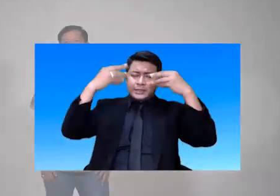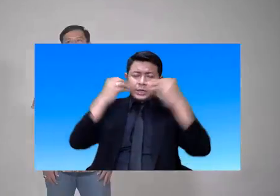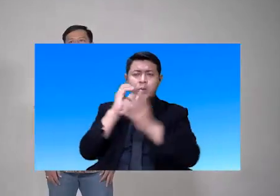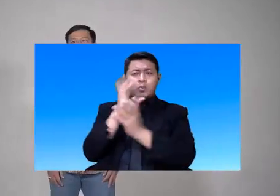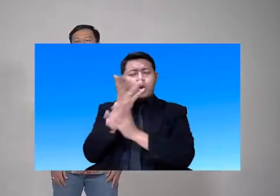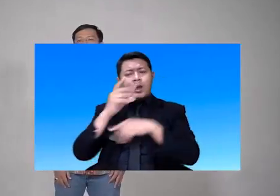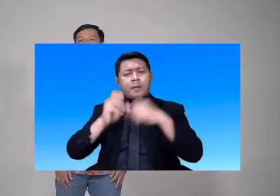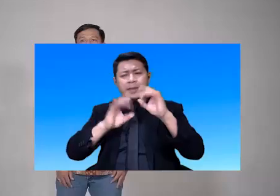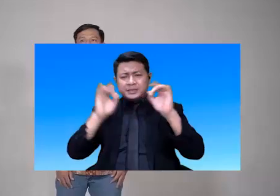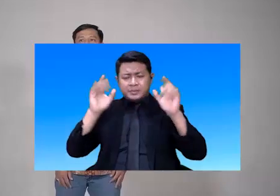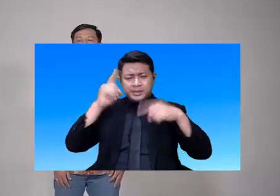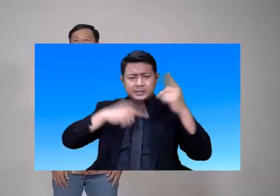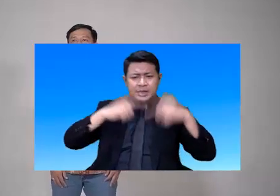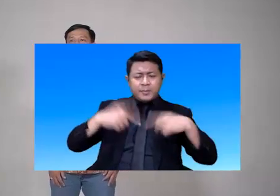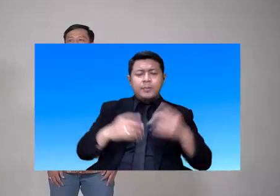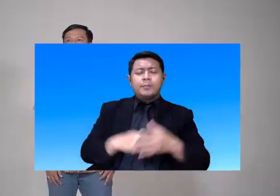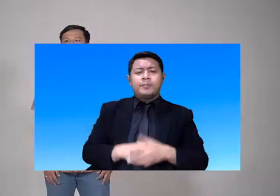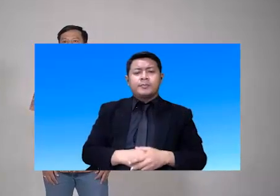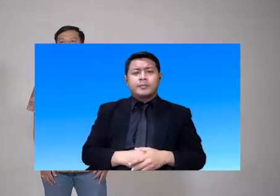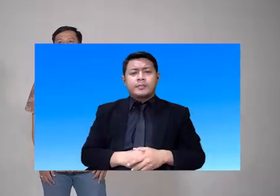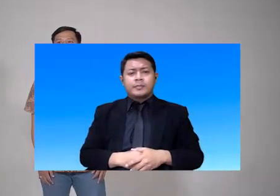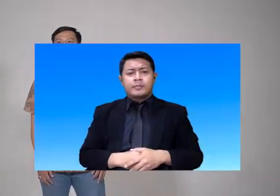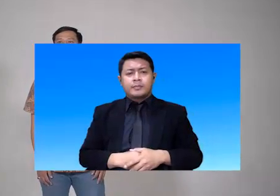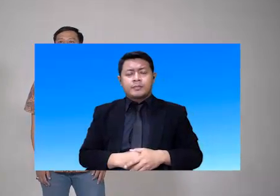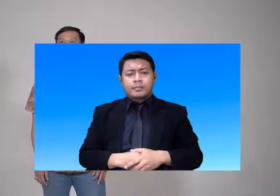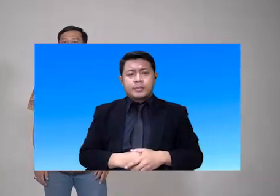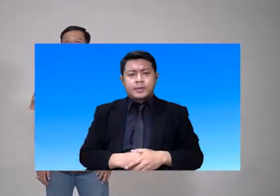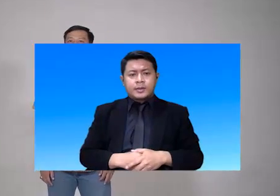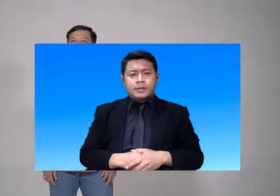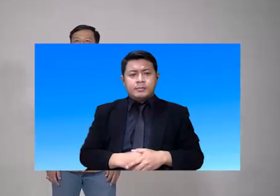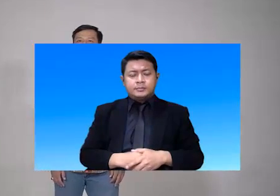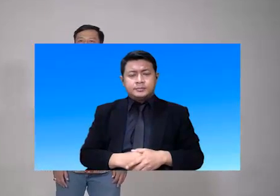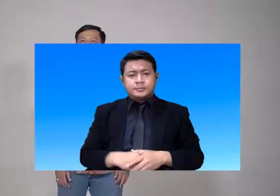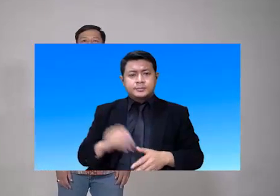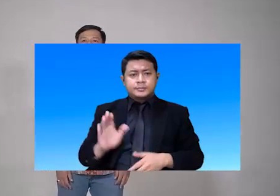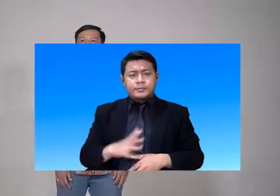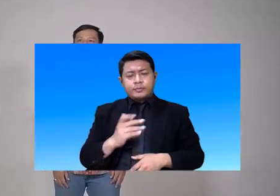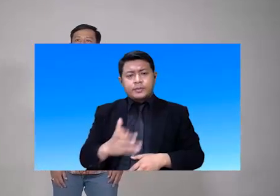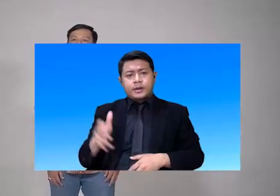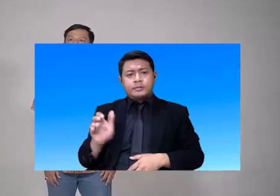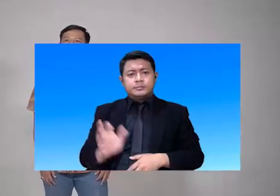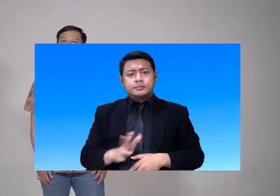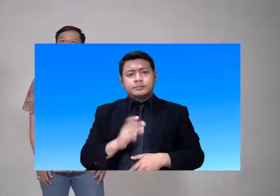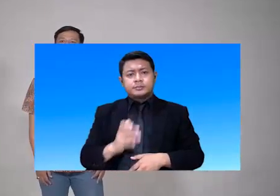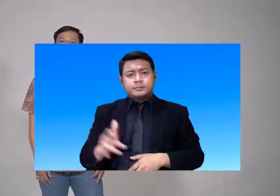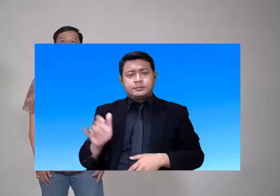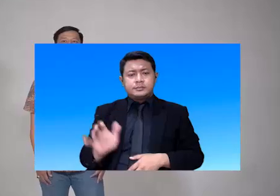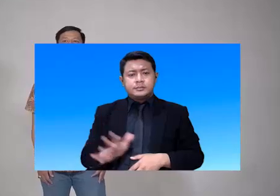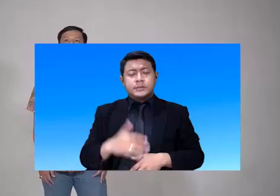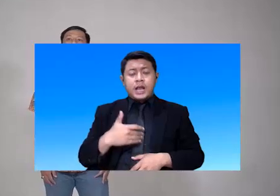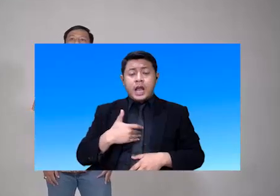Hidup sejahtera di khatulistiwa, alam berseri-seri,